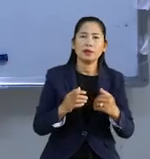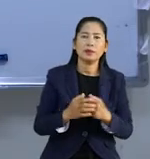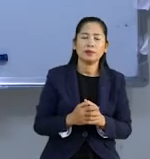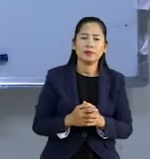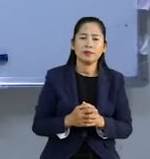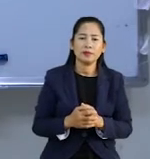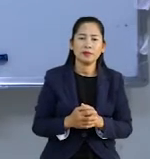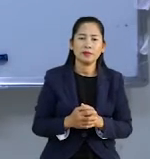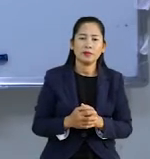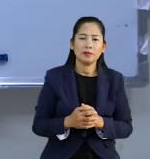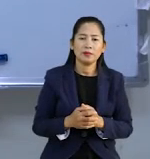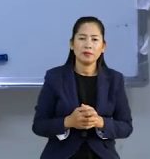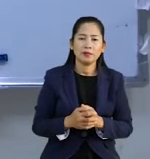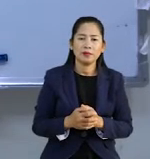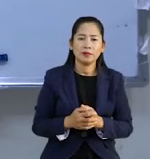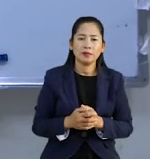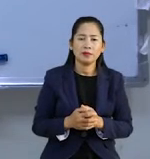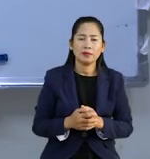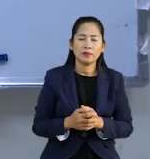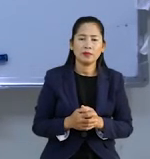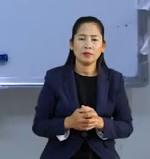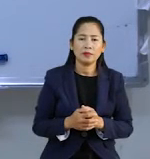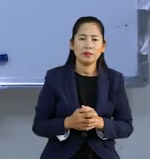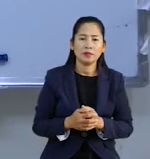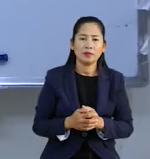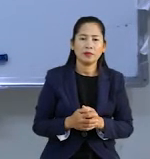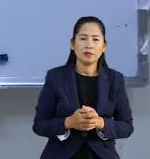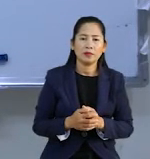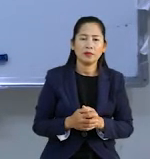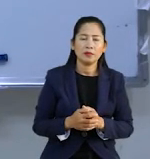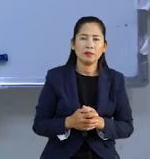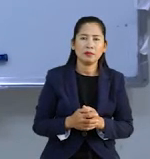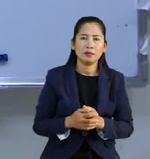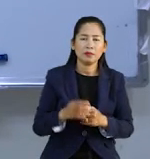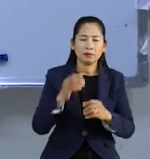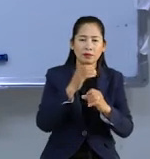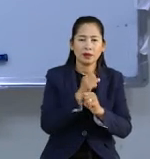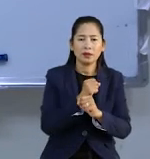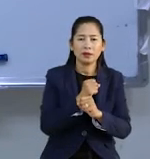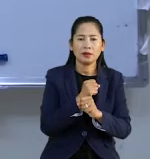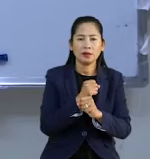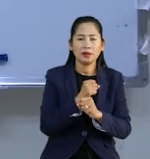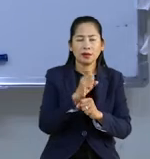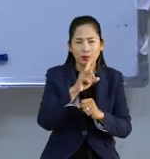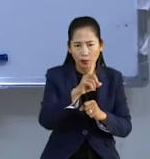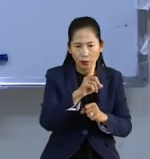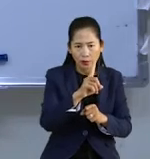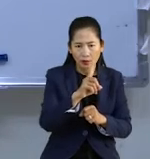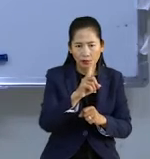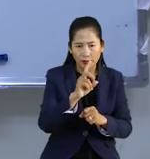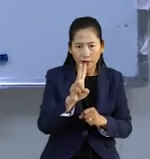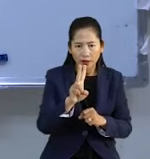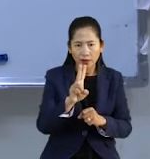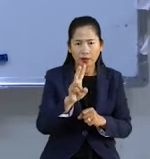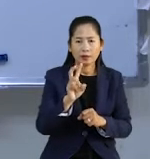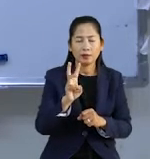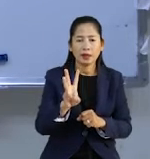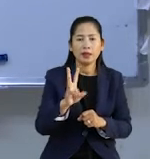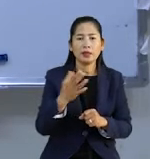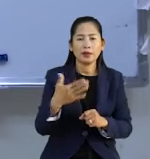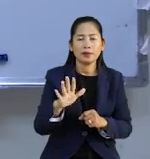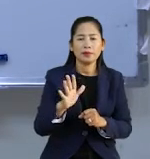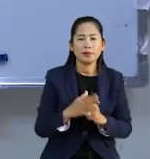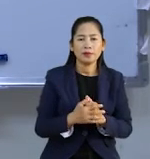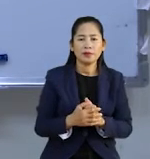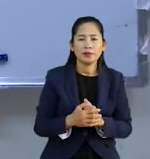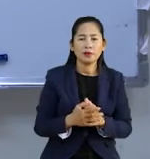บบาดยังไม่หายก้น บานมุ้ยบานปีหรือก็ใบหาย